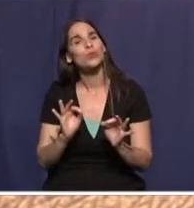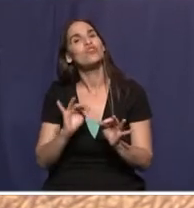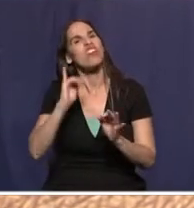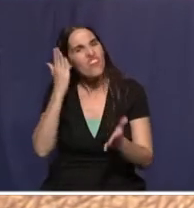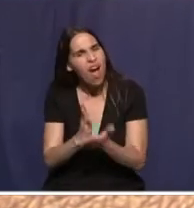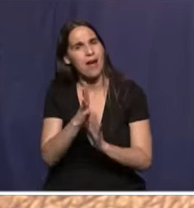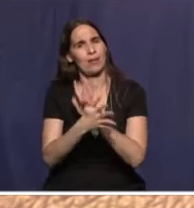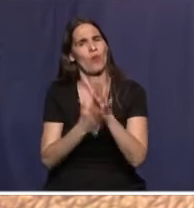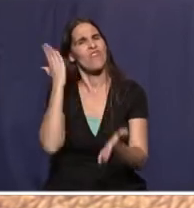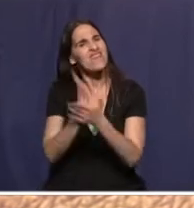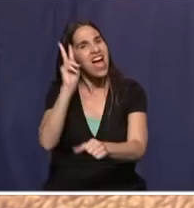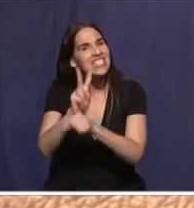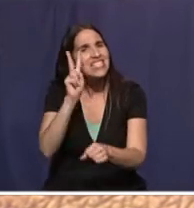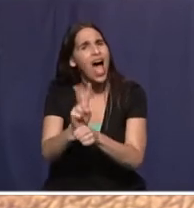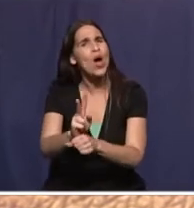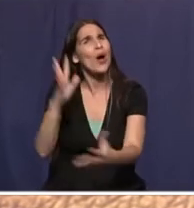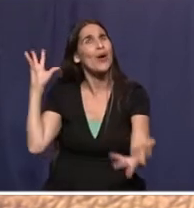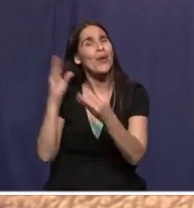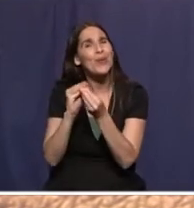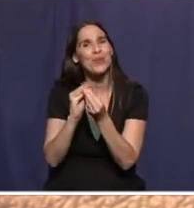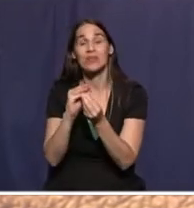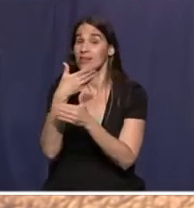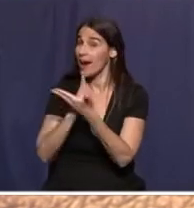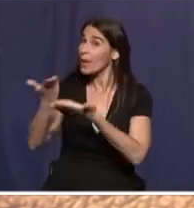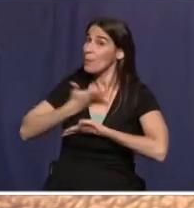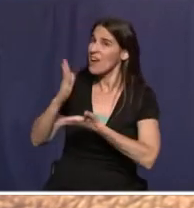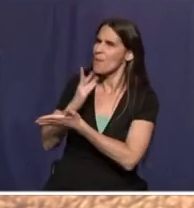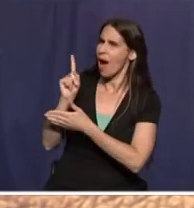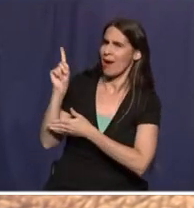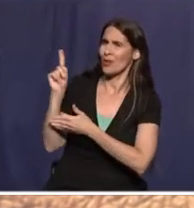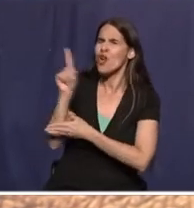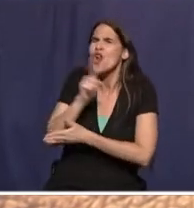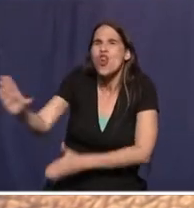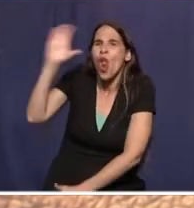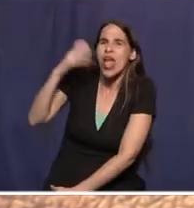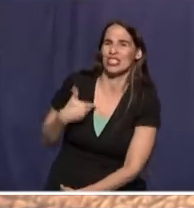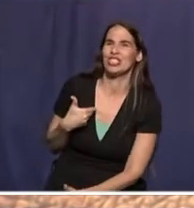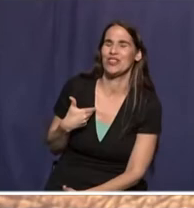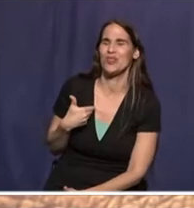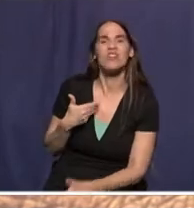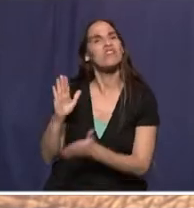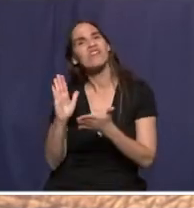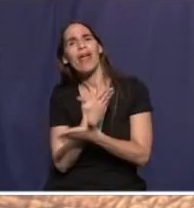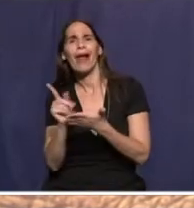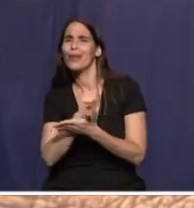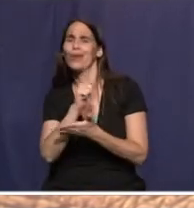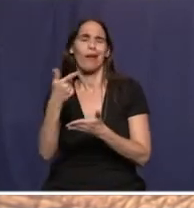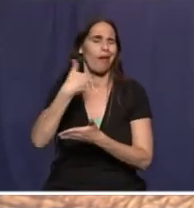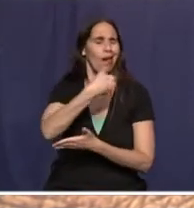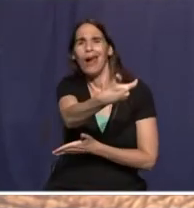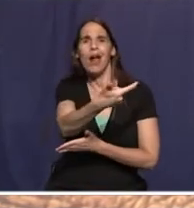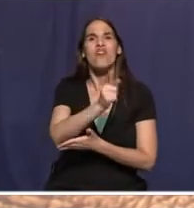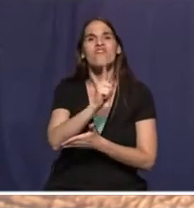דיברנו והתרענו וממנה הזהרנו, כשחלק ממקבלי ההחלטות אפילו לא טרח להקשיב ובחר לא לנתח ולא